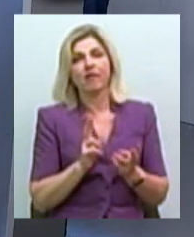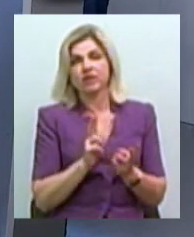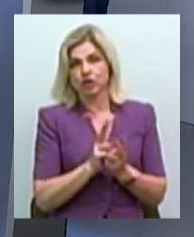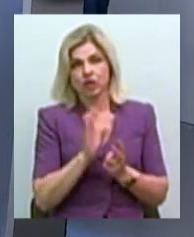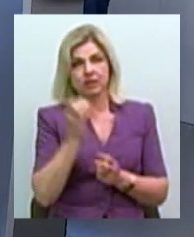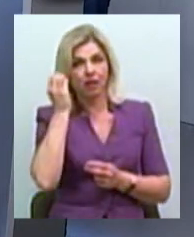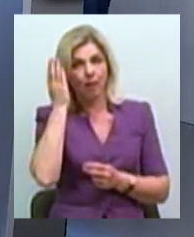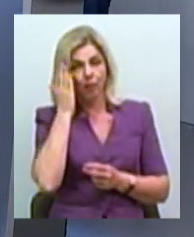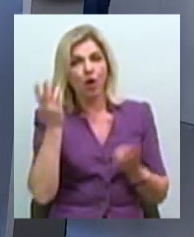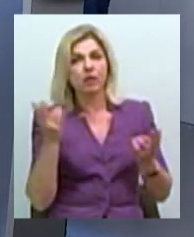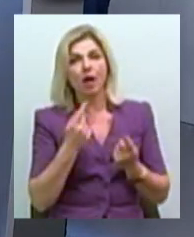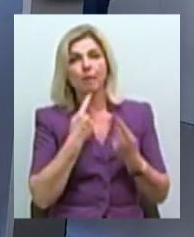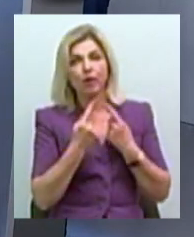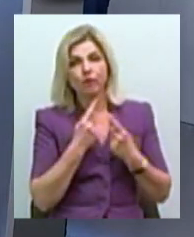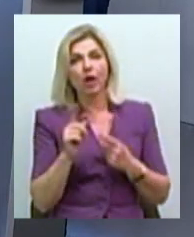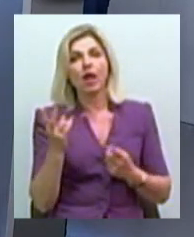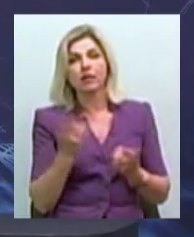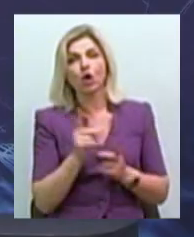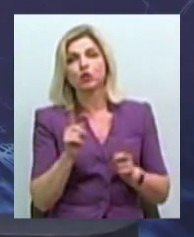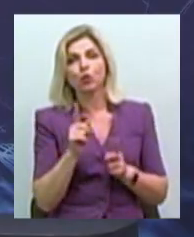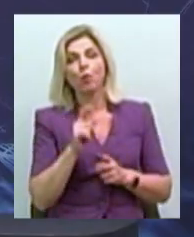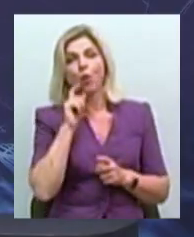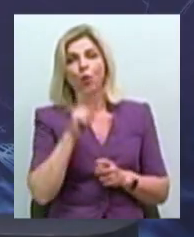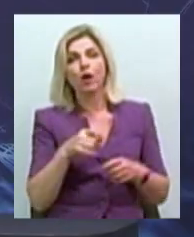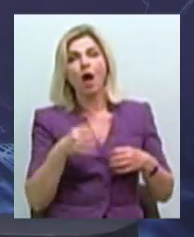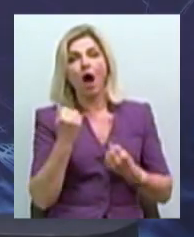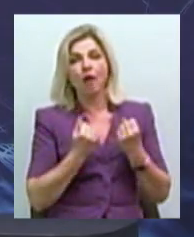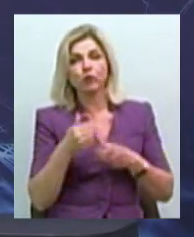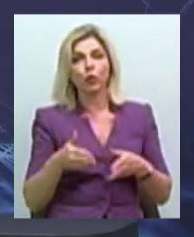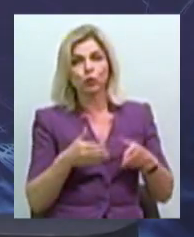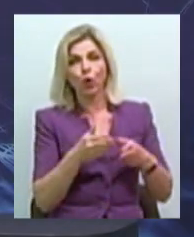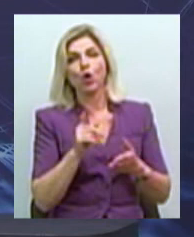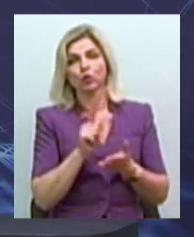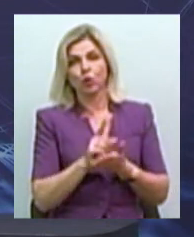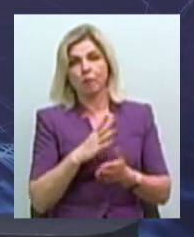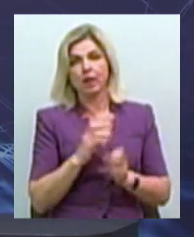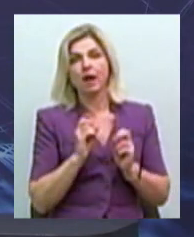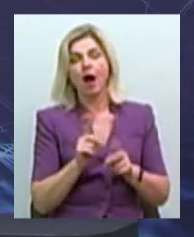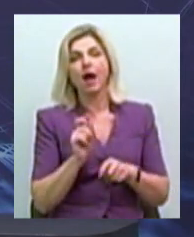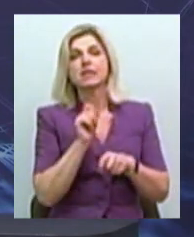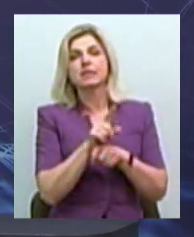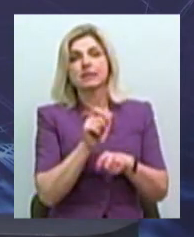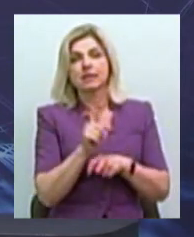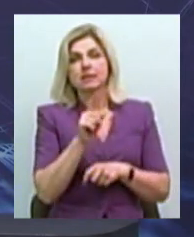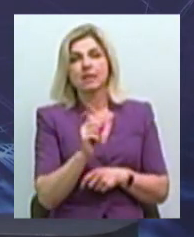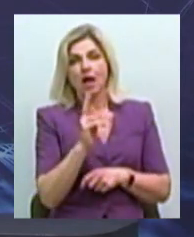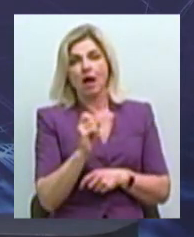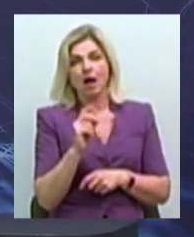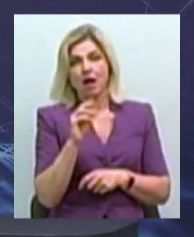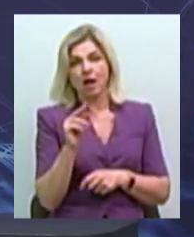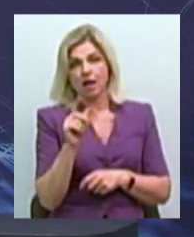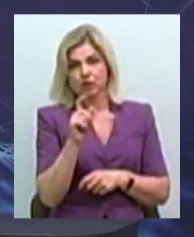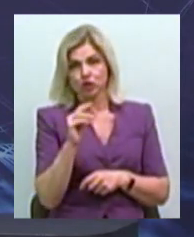вести переговоры, надо, чтобы Укравтодор выступил заказчиком данного объекта. Ну, придется ждать, когда